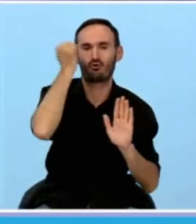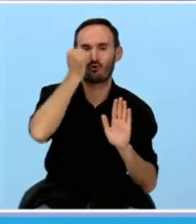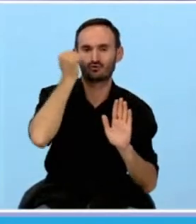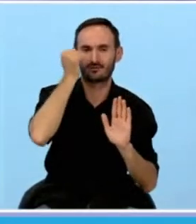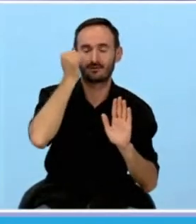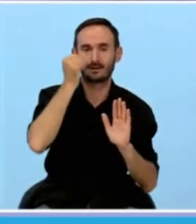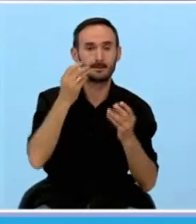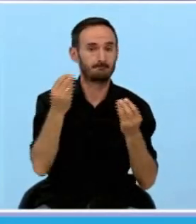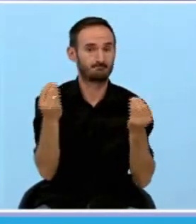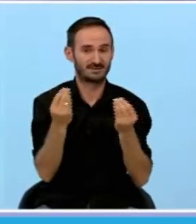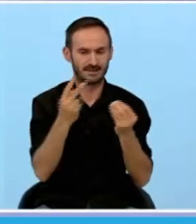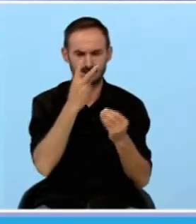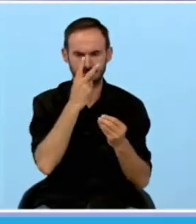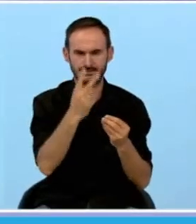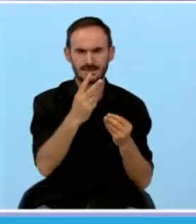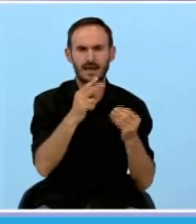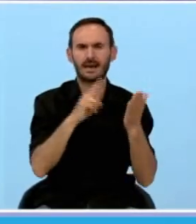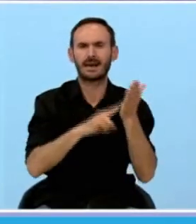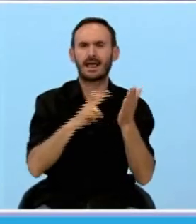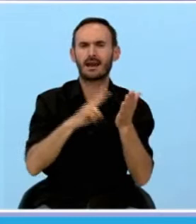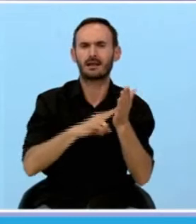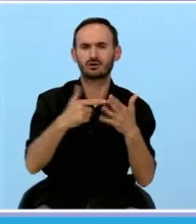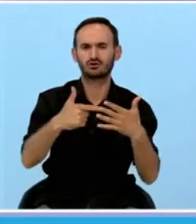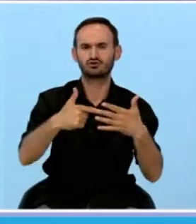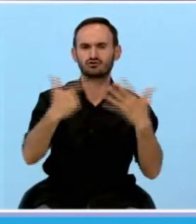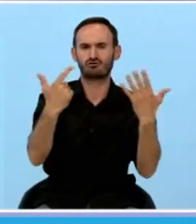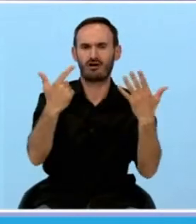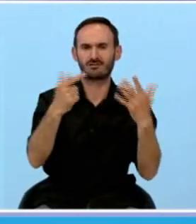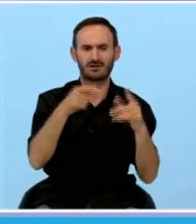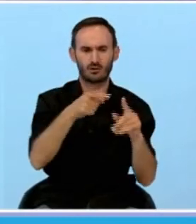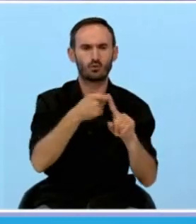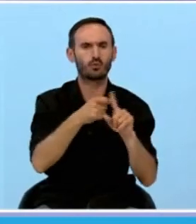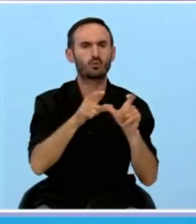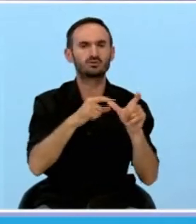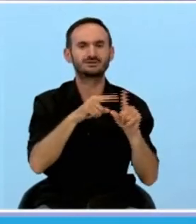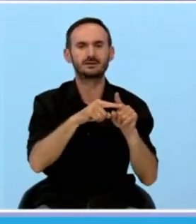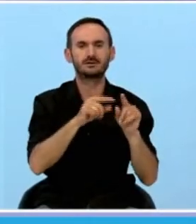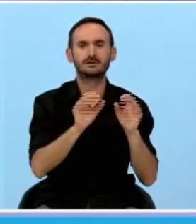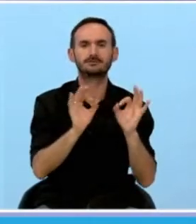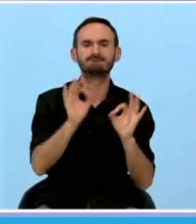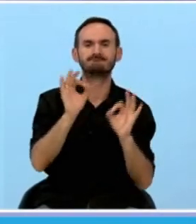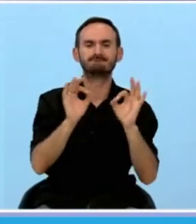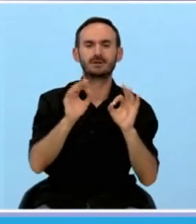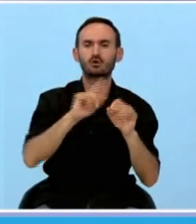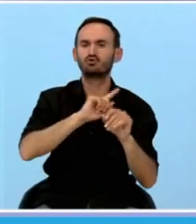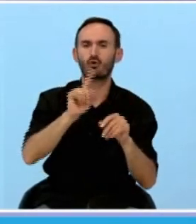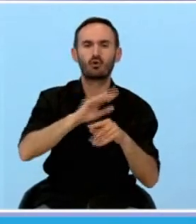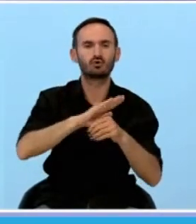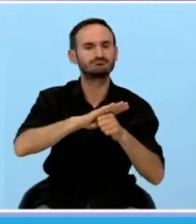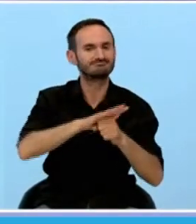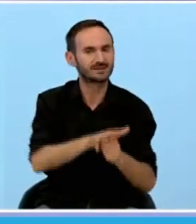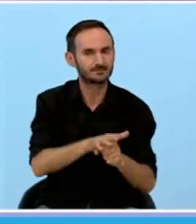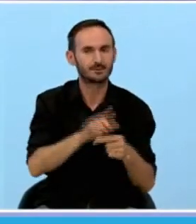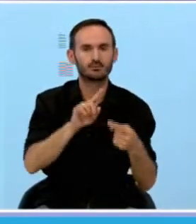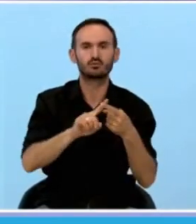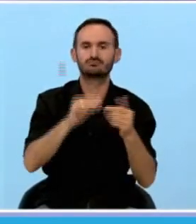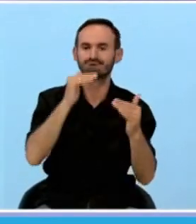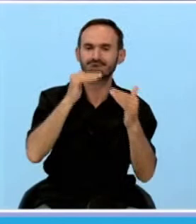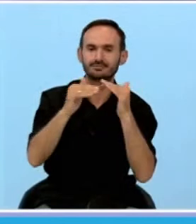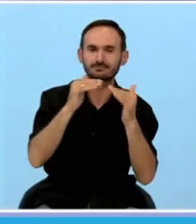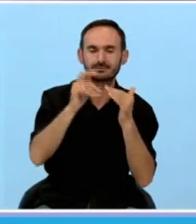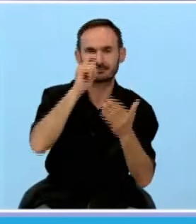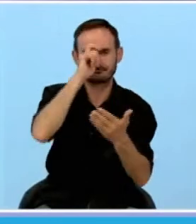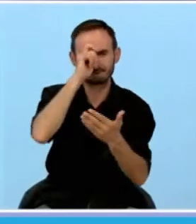të kushtetutës, nëse e shohim nenin 7 sajt e vlerat, e është përcaktu si vlerë mos diskriminimi dhe trajtimi barabart i gjithë